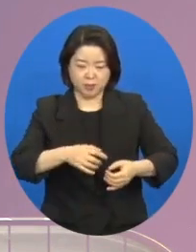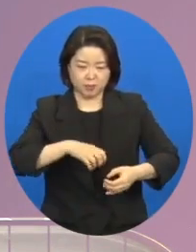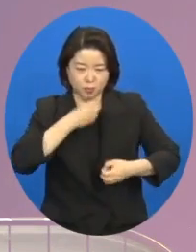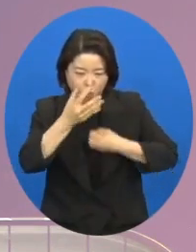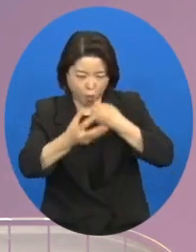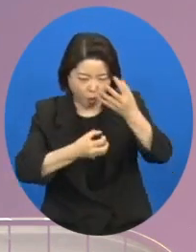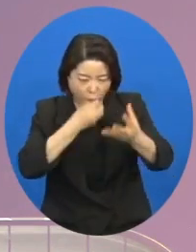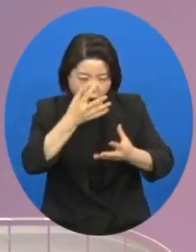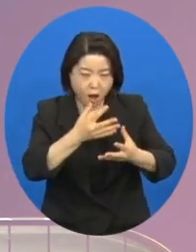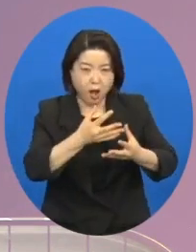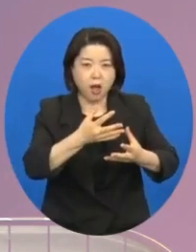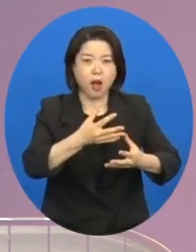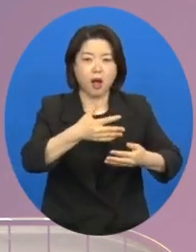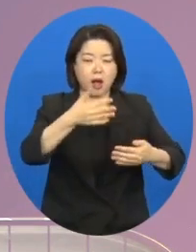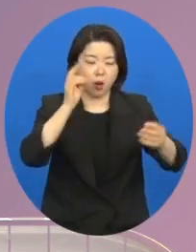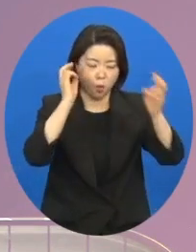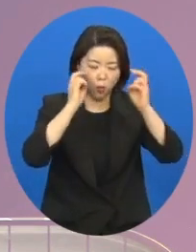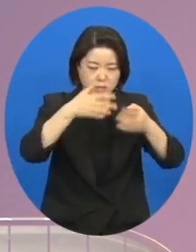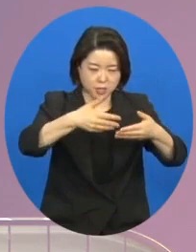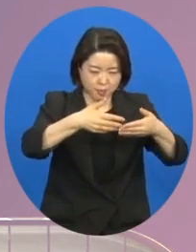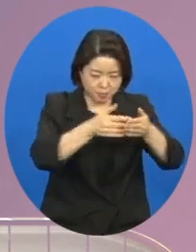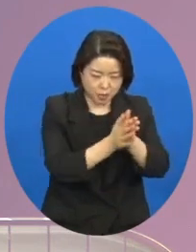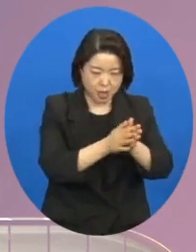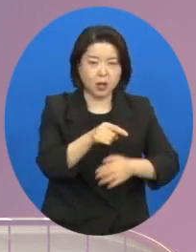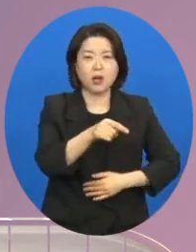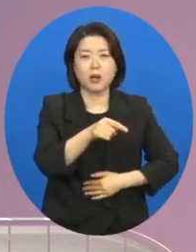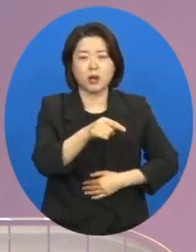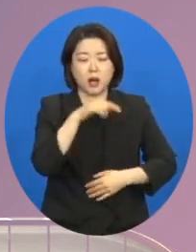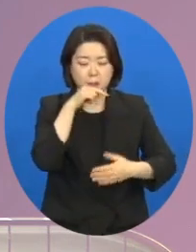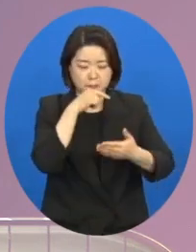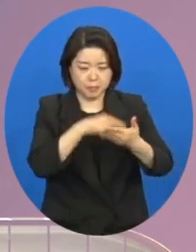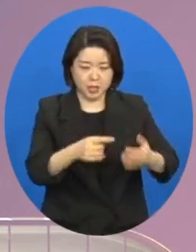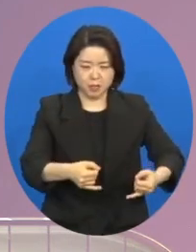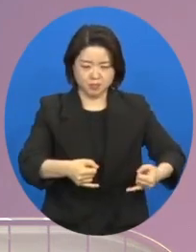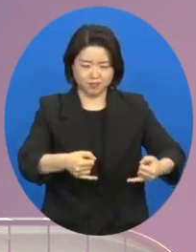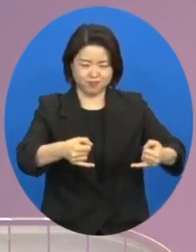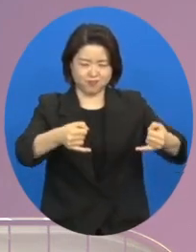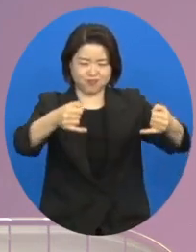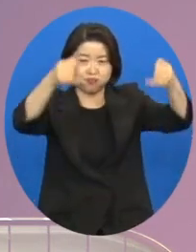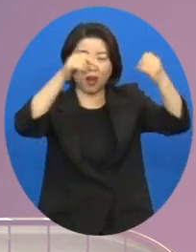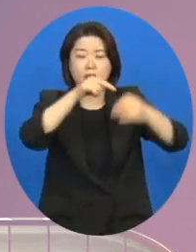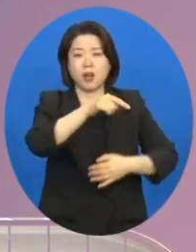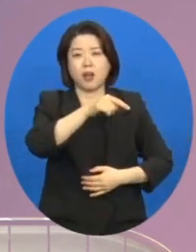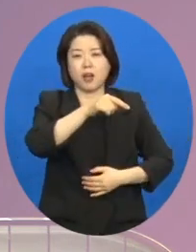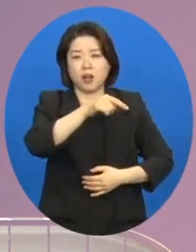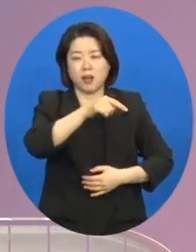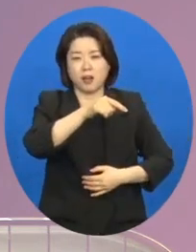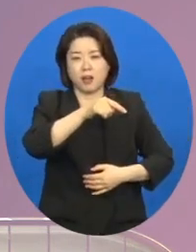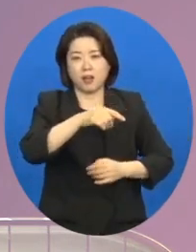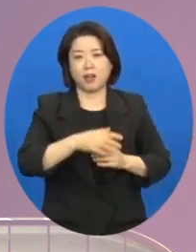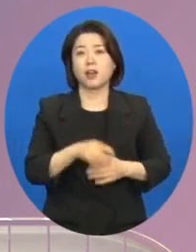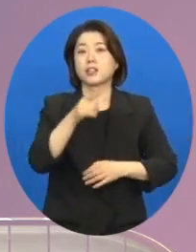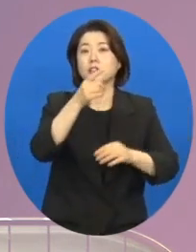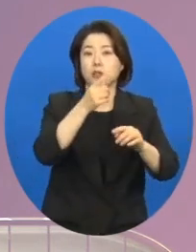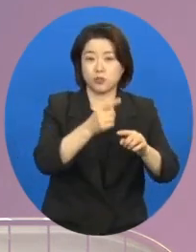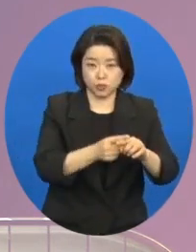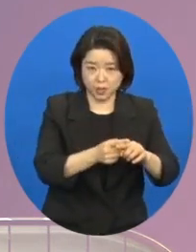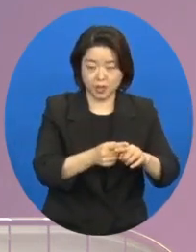회사가 문을 닫으면서 그 빚을, 개인 빚을 다 지게 된 거예요. 수억 원의 빚을 지게 된 것입니다. 그러던